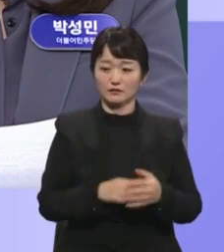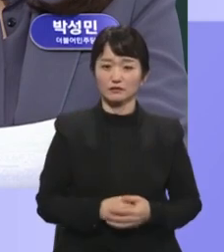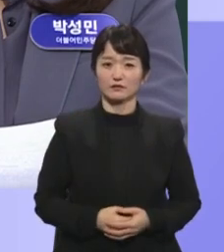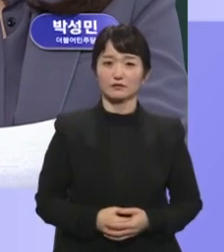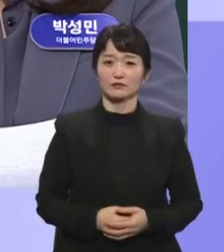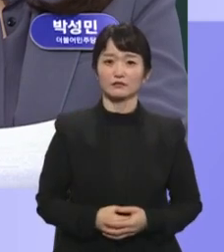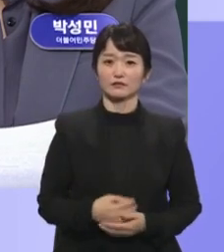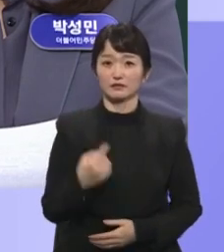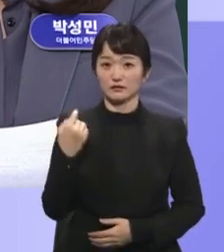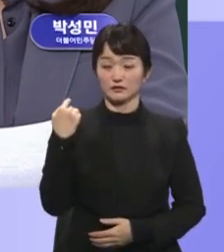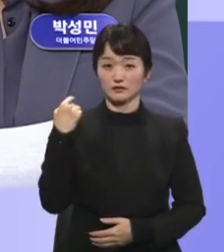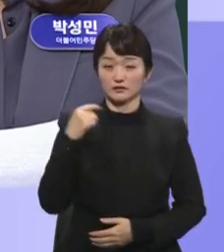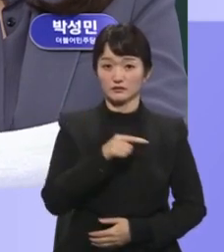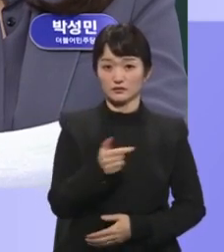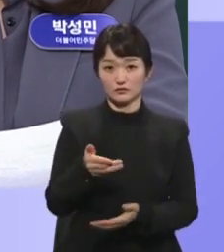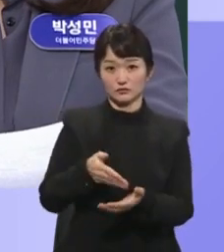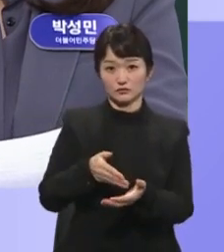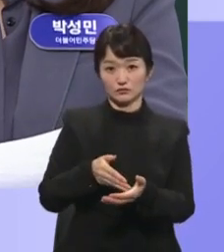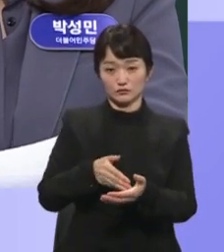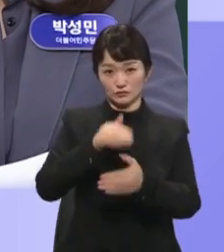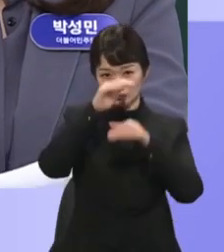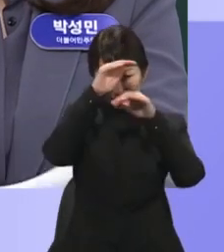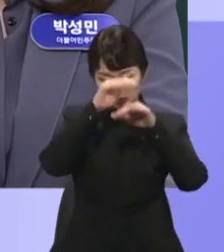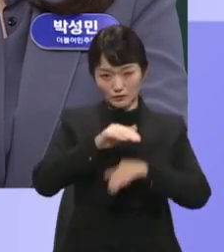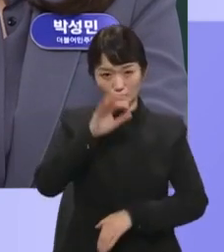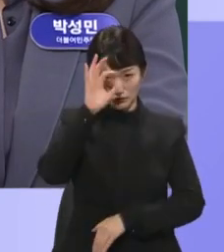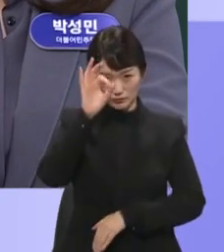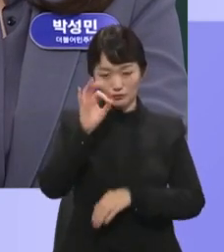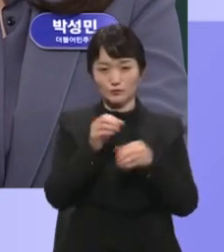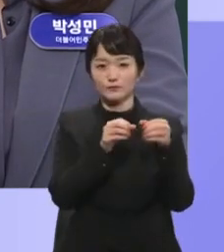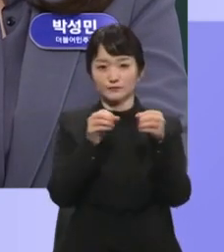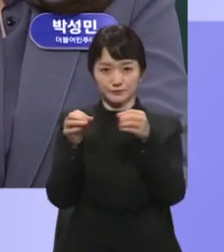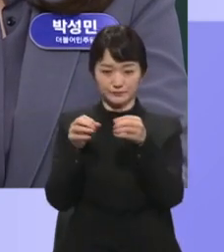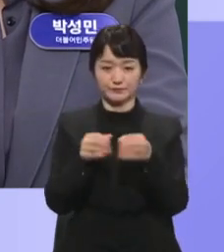먼저 어제 뉴스룸의 보도 내용부터 보고 대화